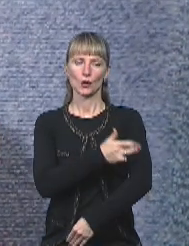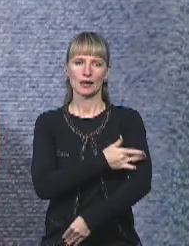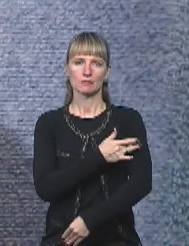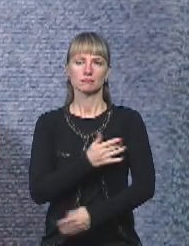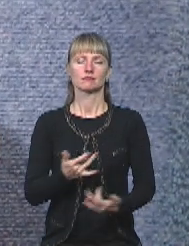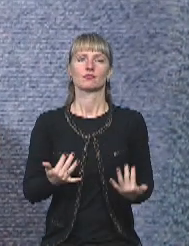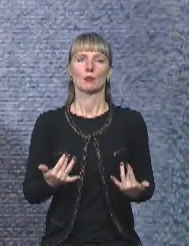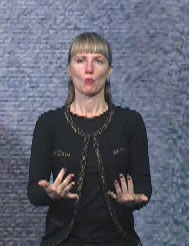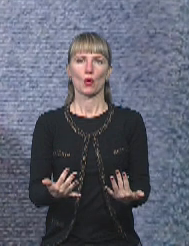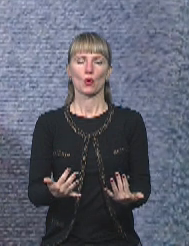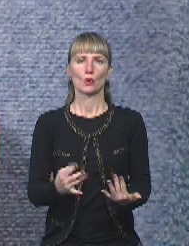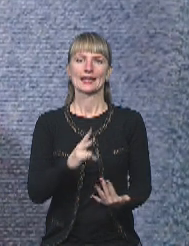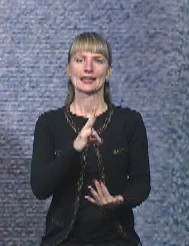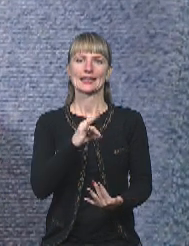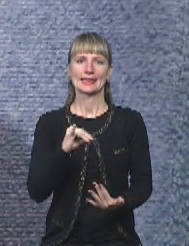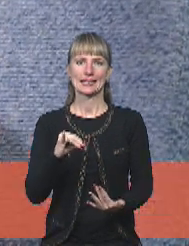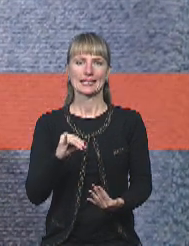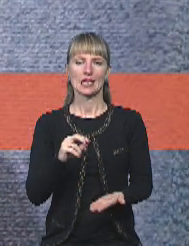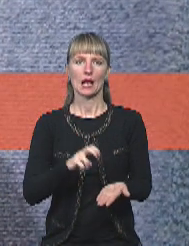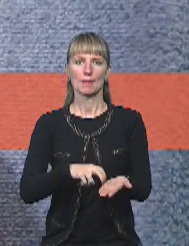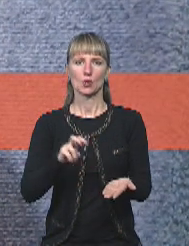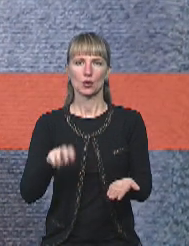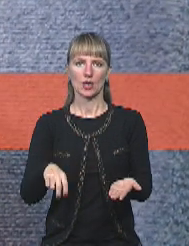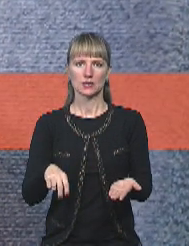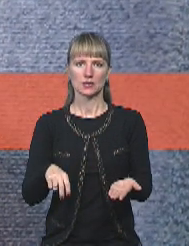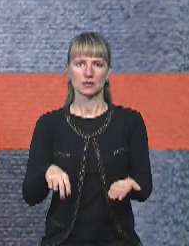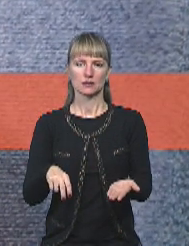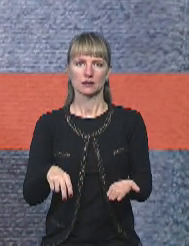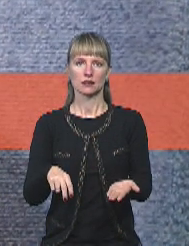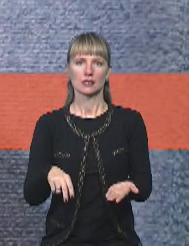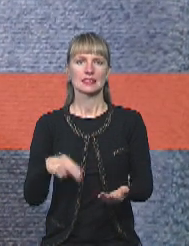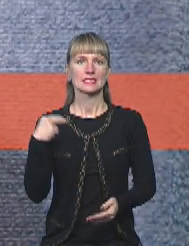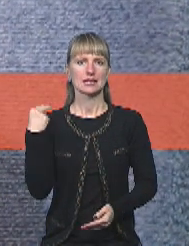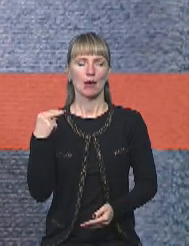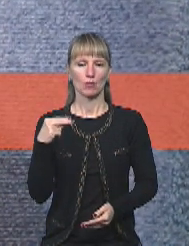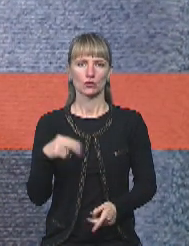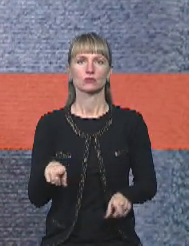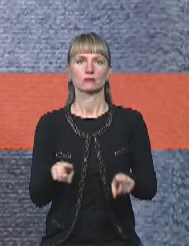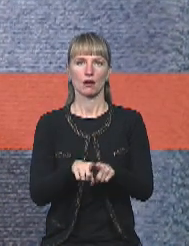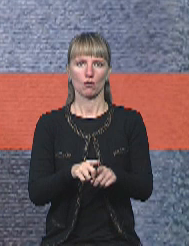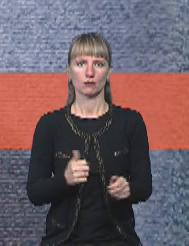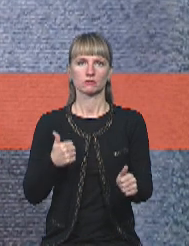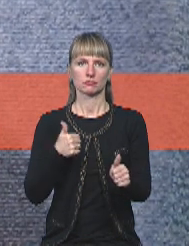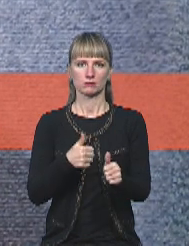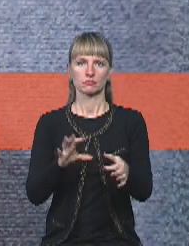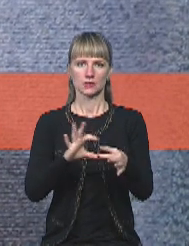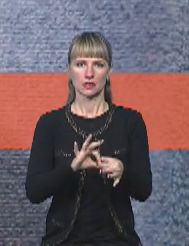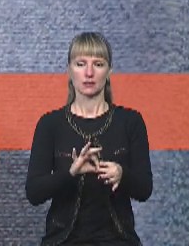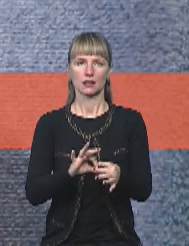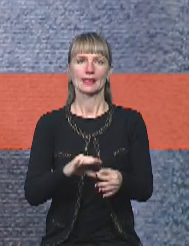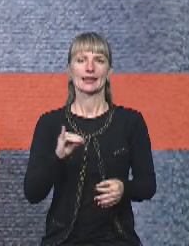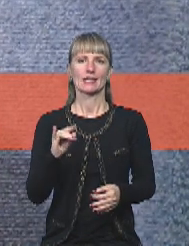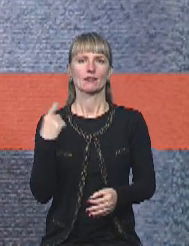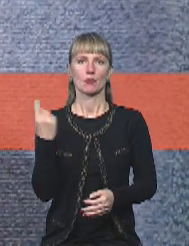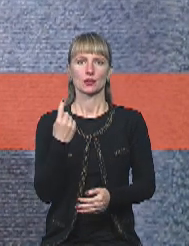– вимогу «ні капітуляції». Запоріжжя не пасло задніх і в